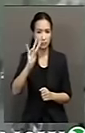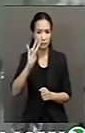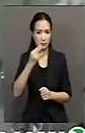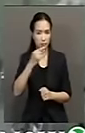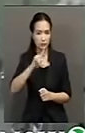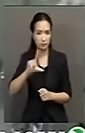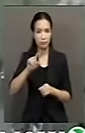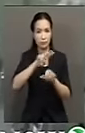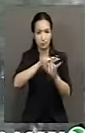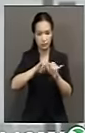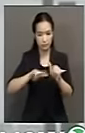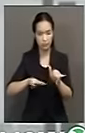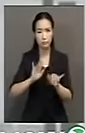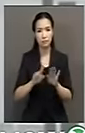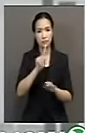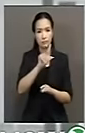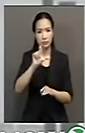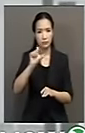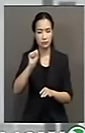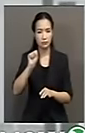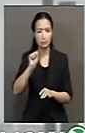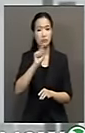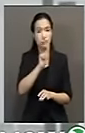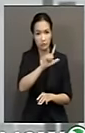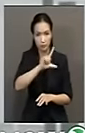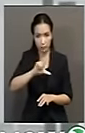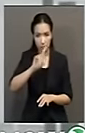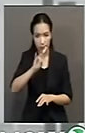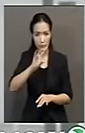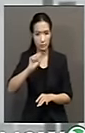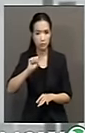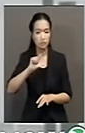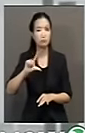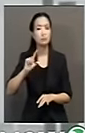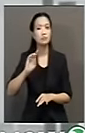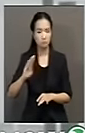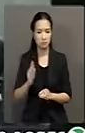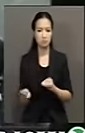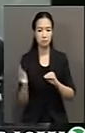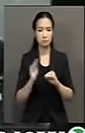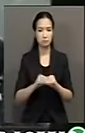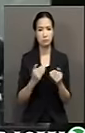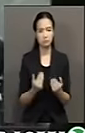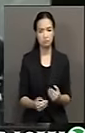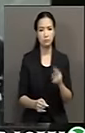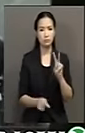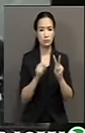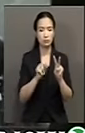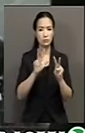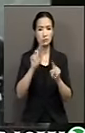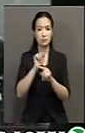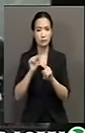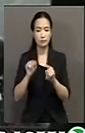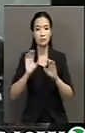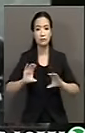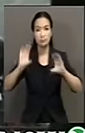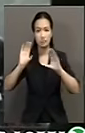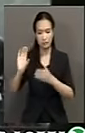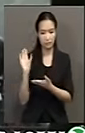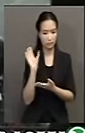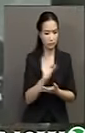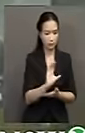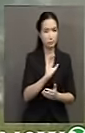เยนหรือราว 1,700 ล้านบาทและเพิ่มขึ้นจากปีงบประมาณปัจจุบัน 2.3% โดยรัฐบาลจะนำไปพัฒ